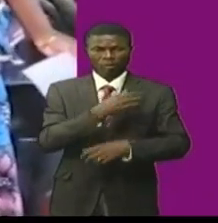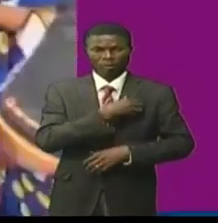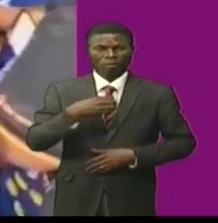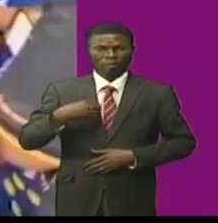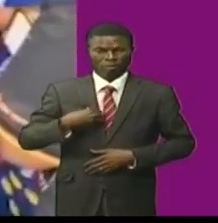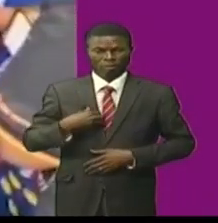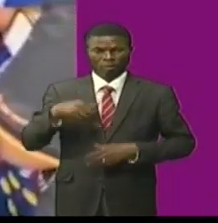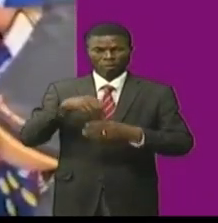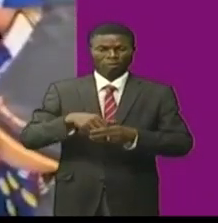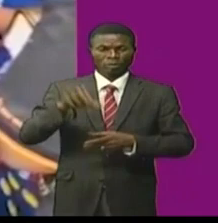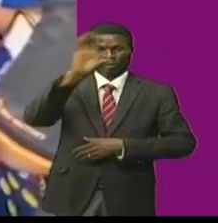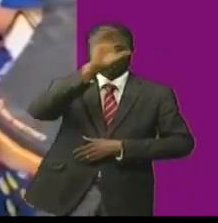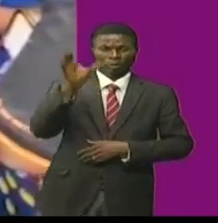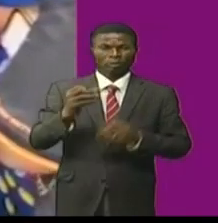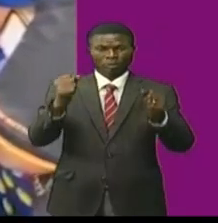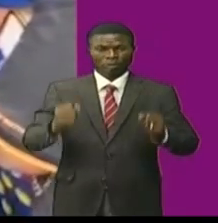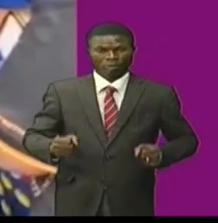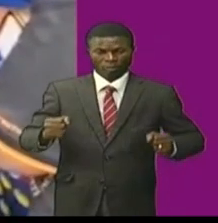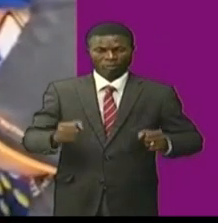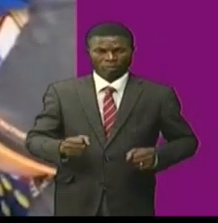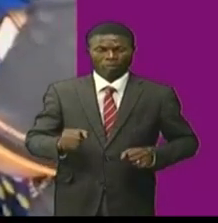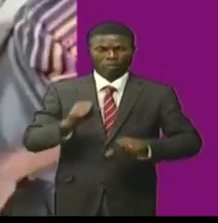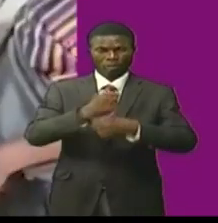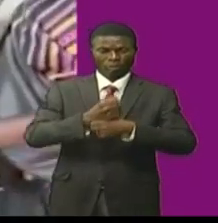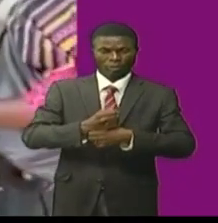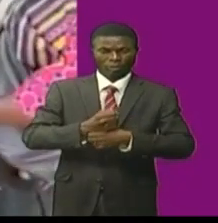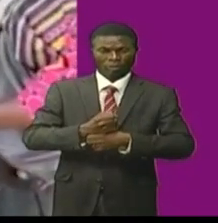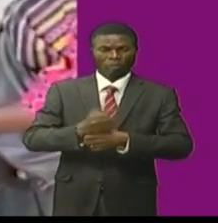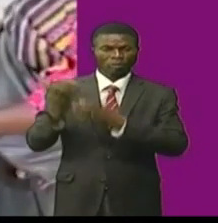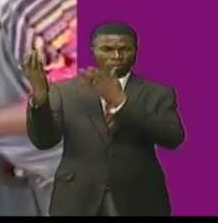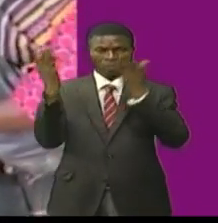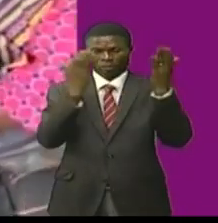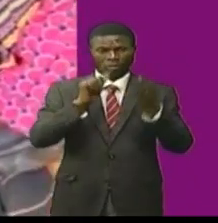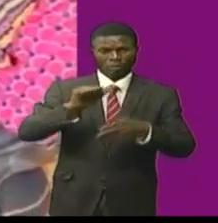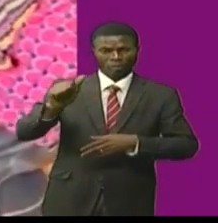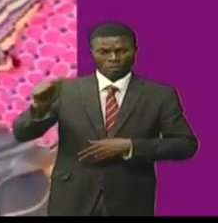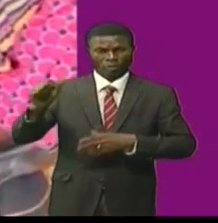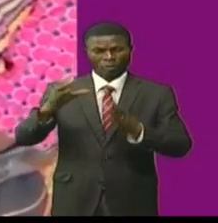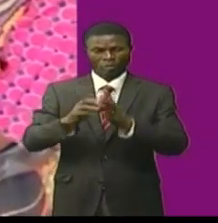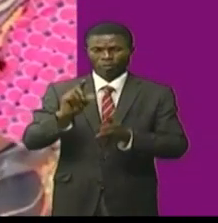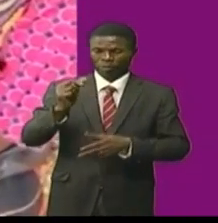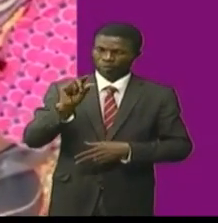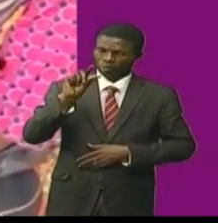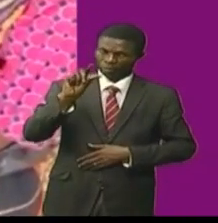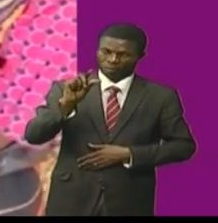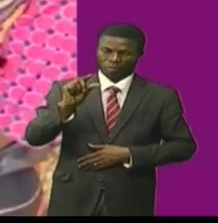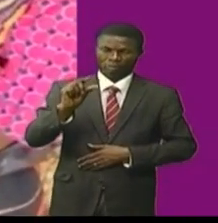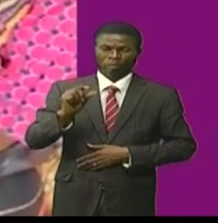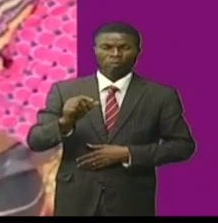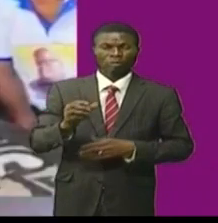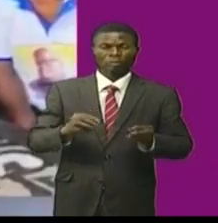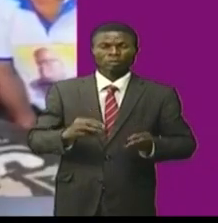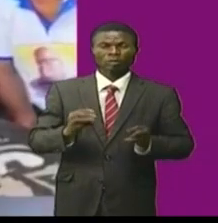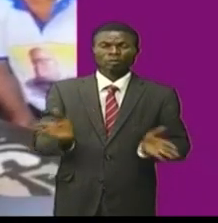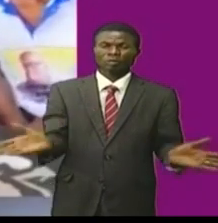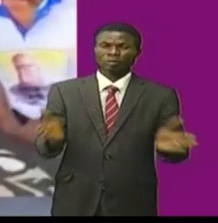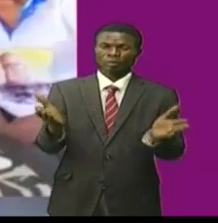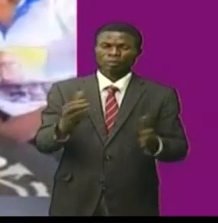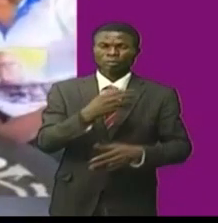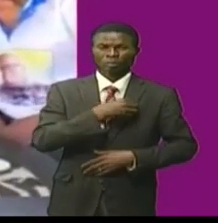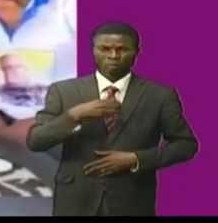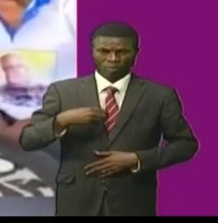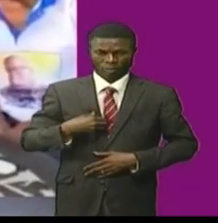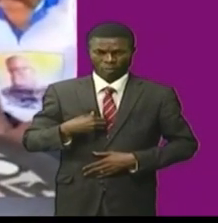dans la commune de Barumbu pour se créer une unité de production avec les petits commerces, une façon de les entraîner dans